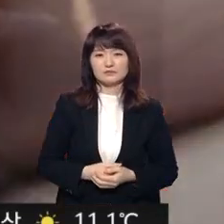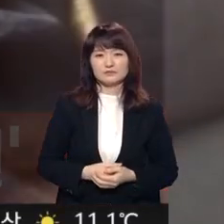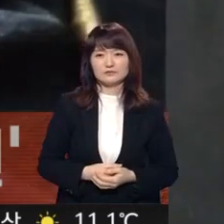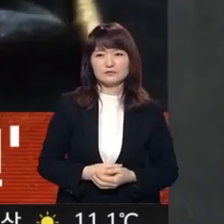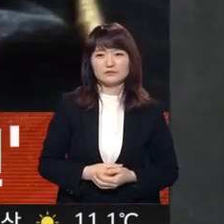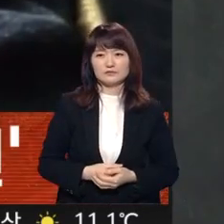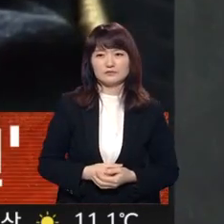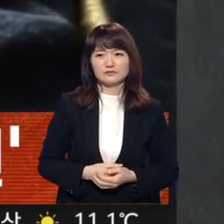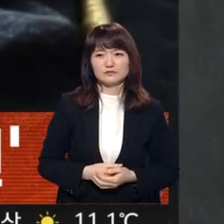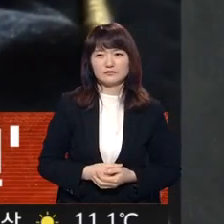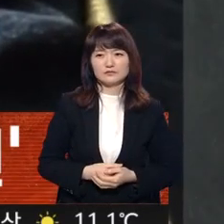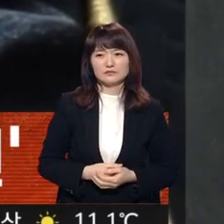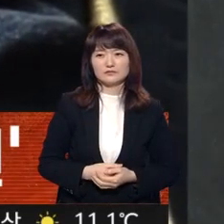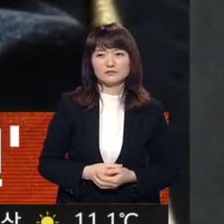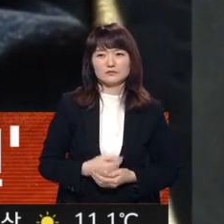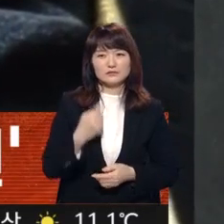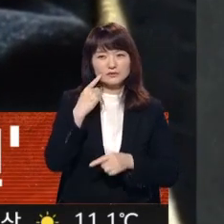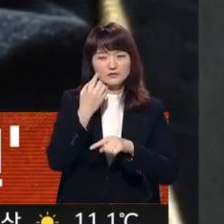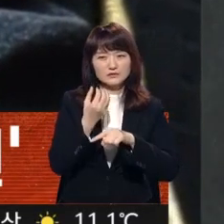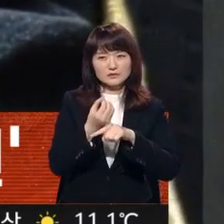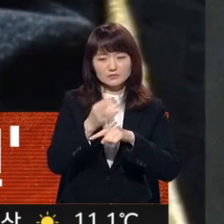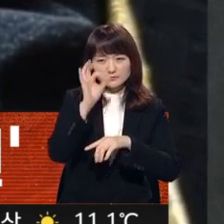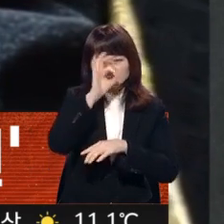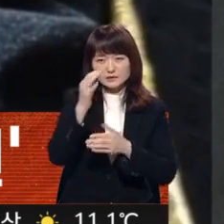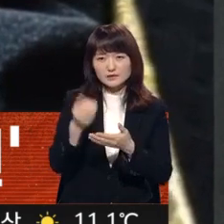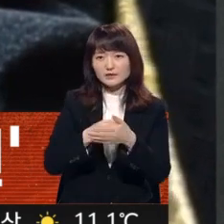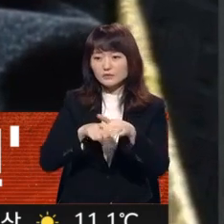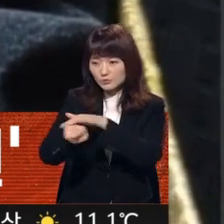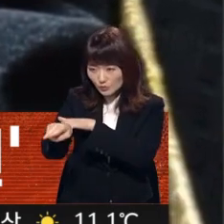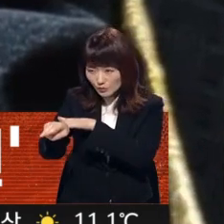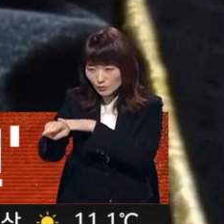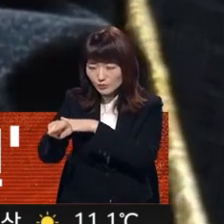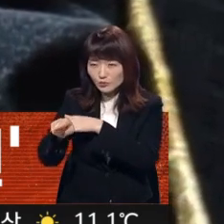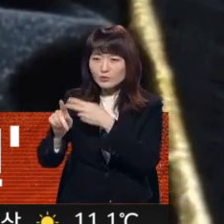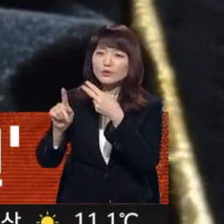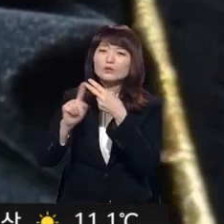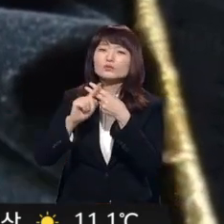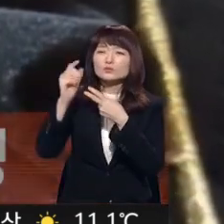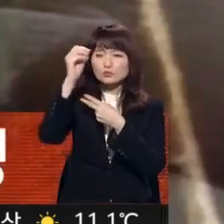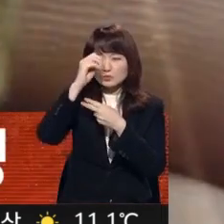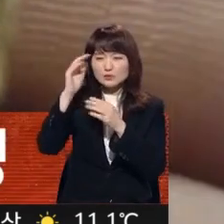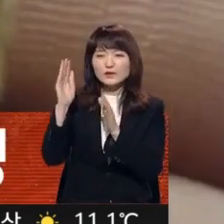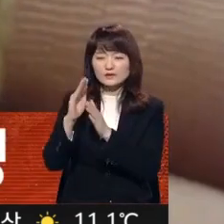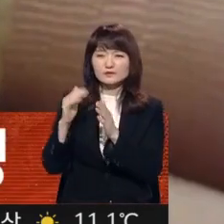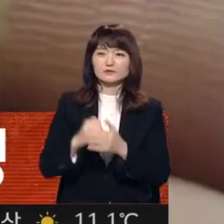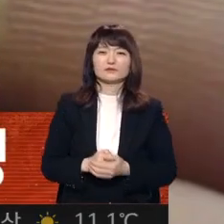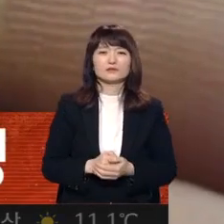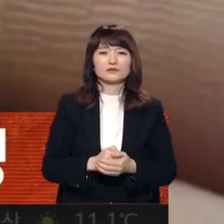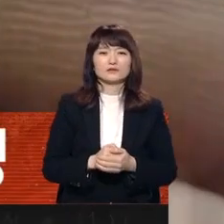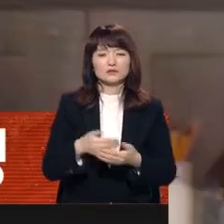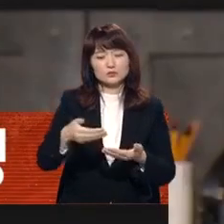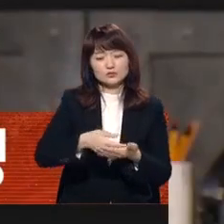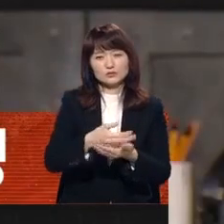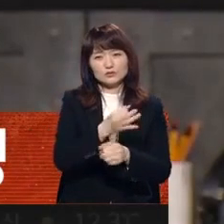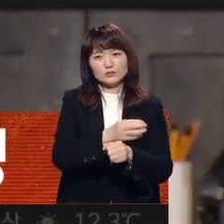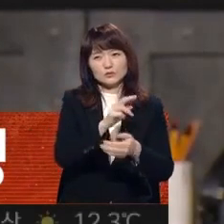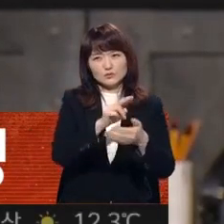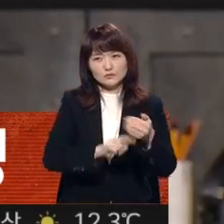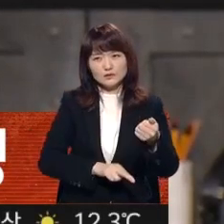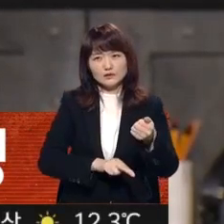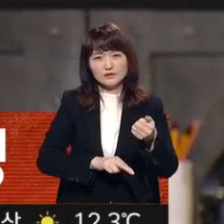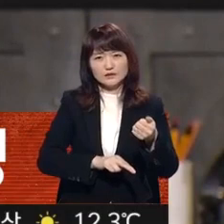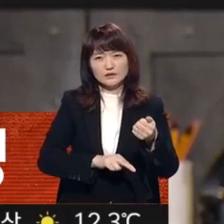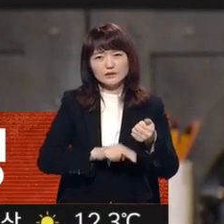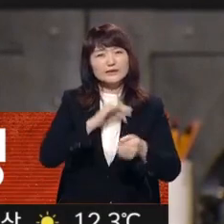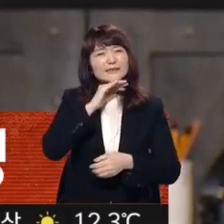저 금돼지를 갖고 도주한 절대 보면 미성년자인데 중고 거리에서는 나 25살이에요 해가 나이를